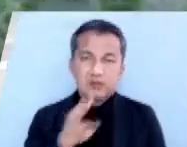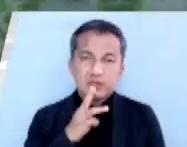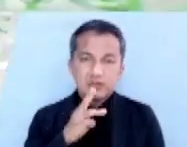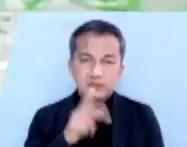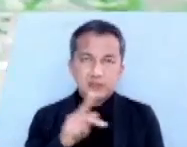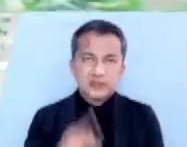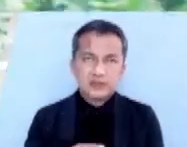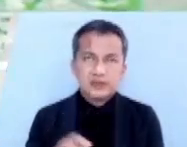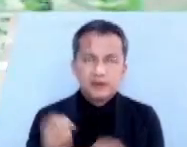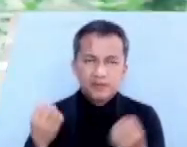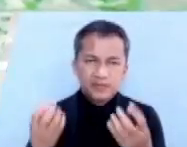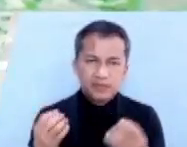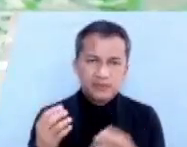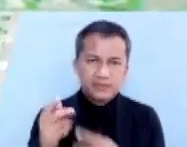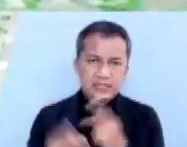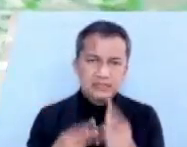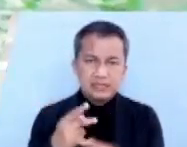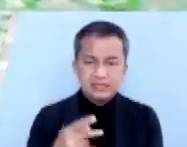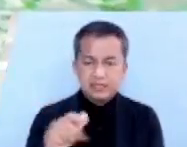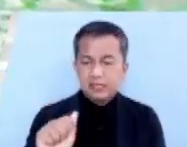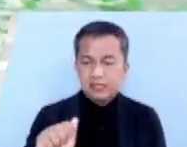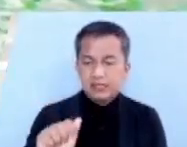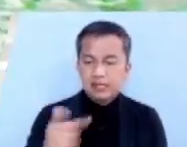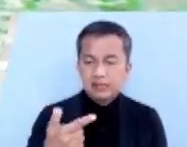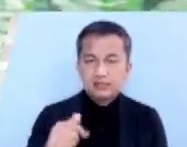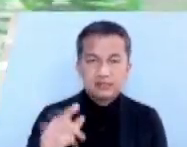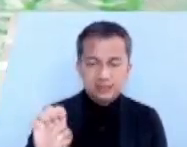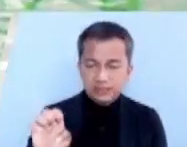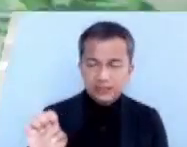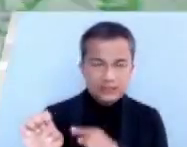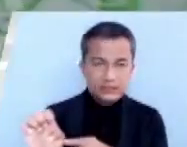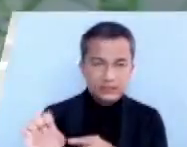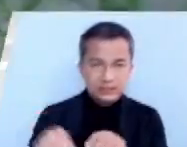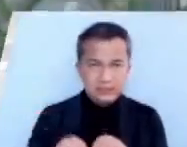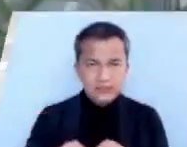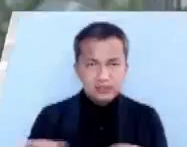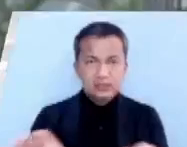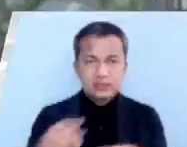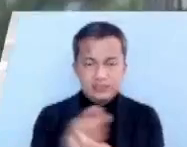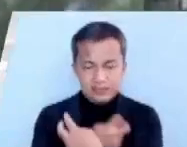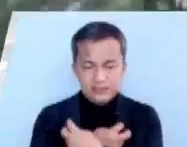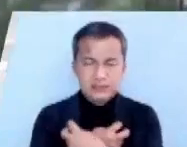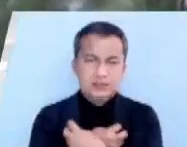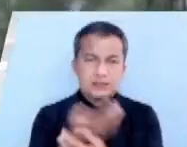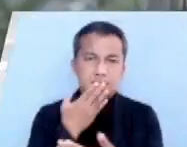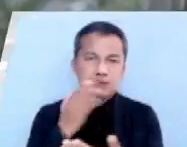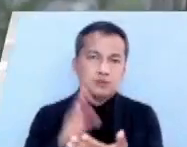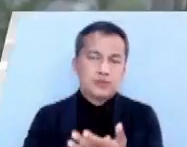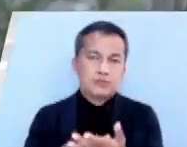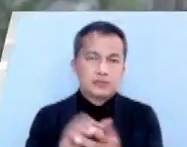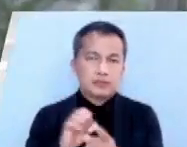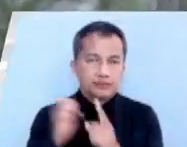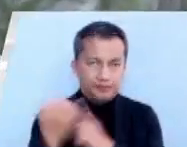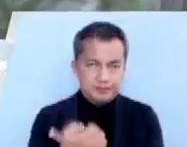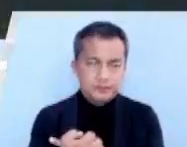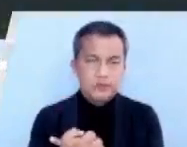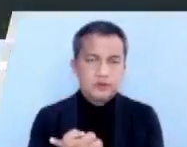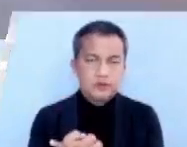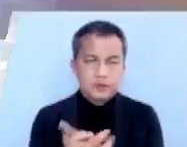ng klase ng algae na ito, na siyang nagre-release ng toxins na nakasasama sa ecosystems at kalusugan ng mga